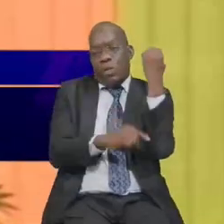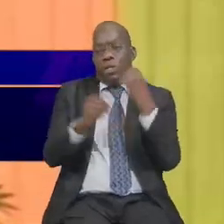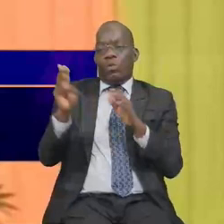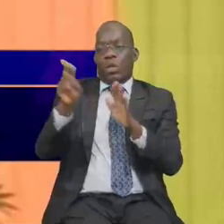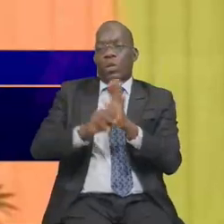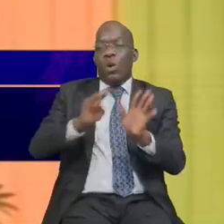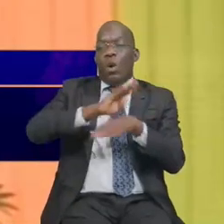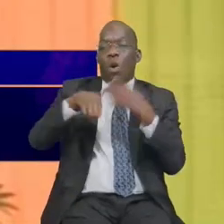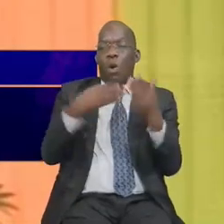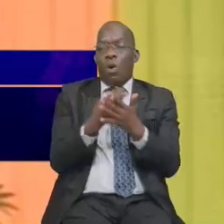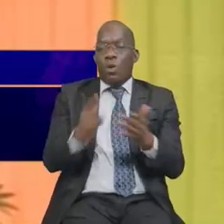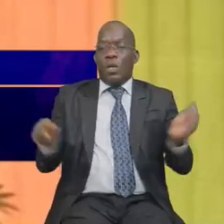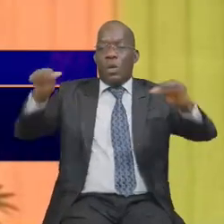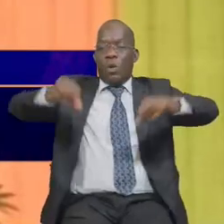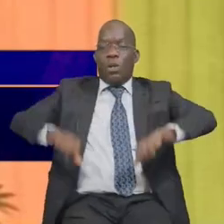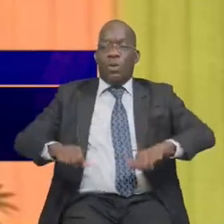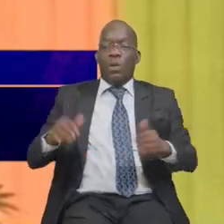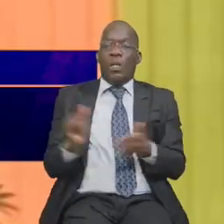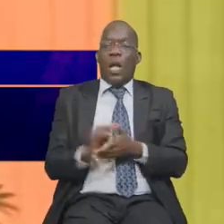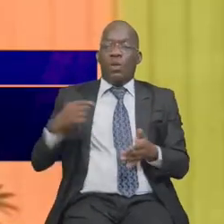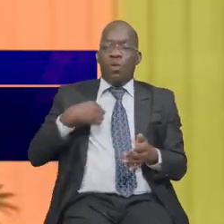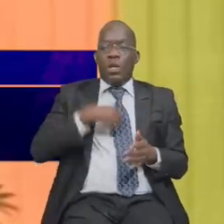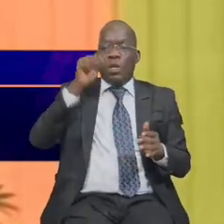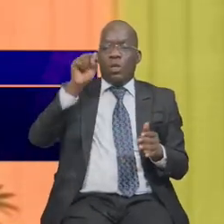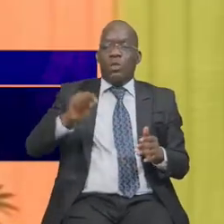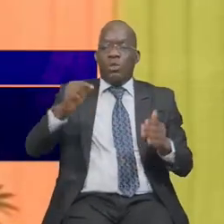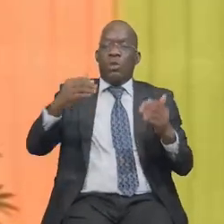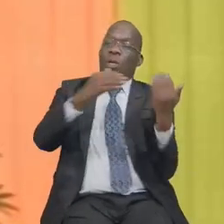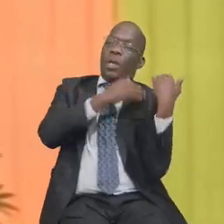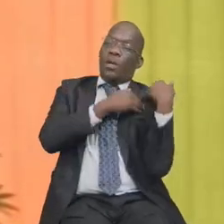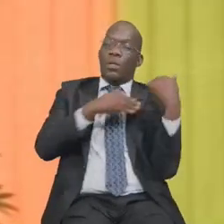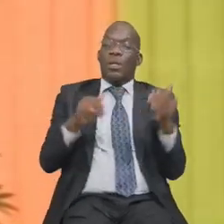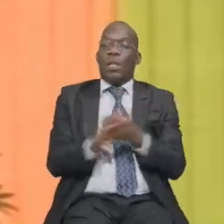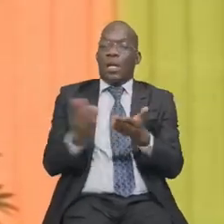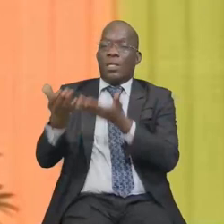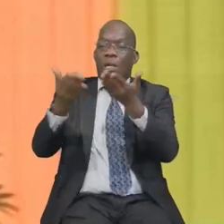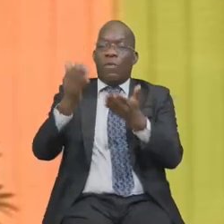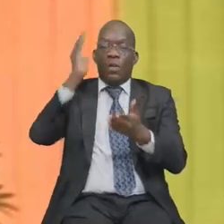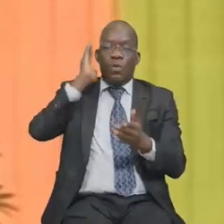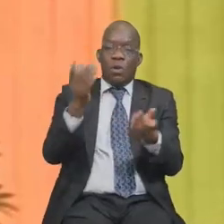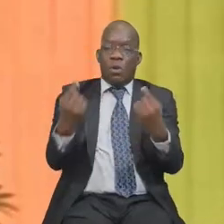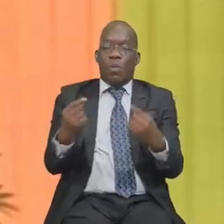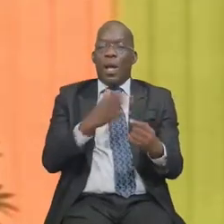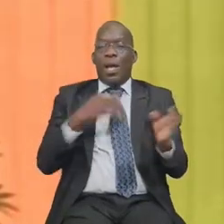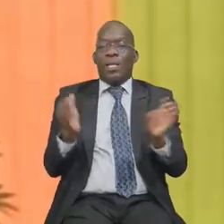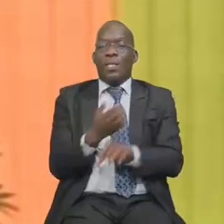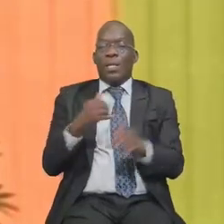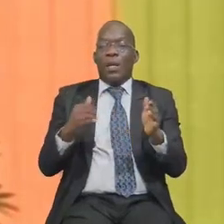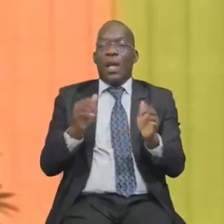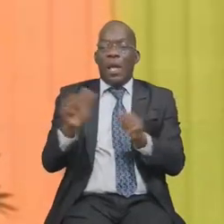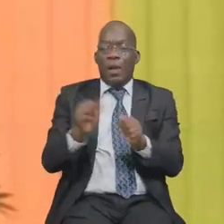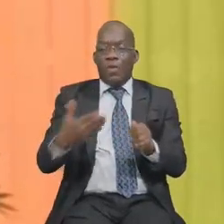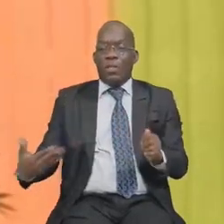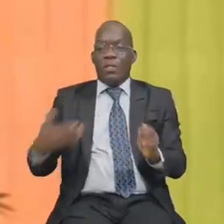toutes les condamnations que nous devons supporter. Ce sacrifice viendra porter tout.